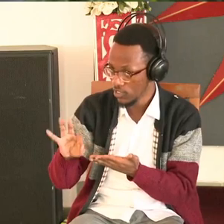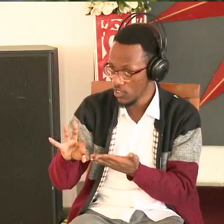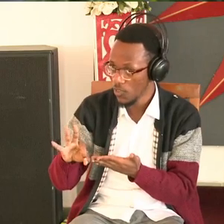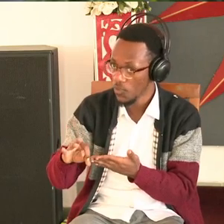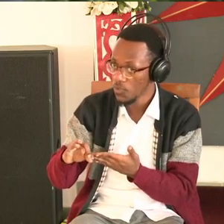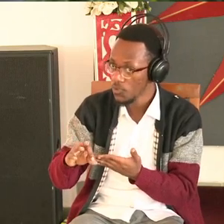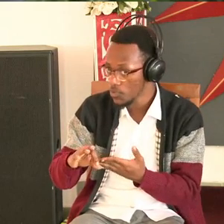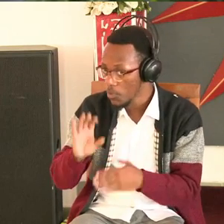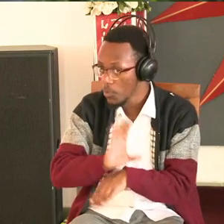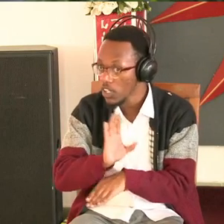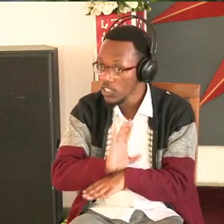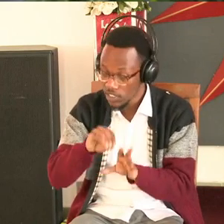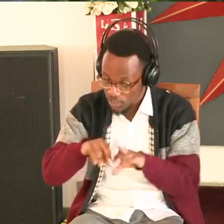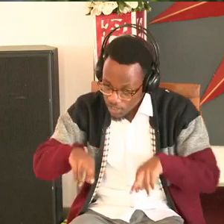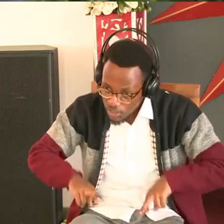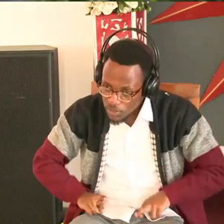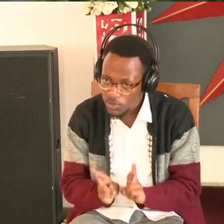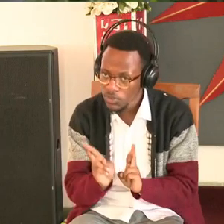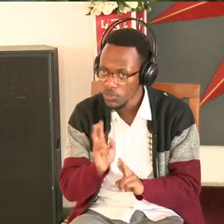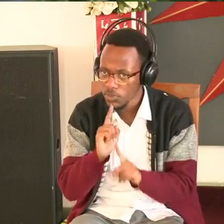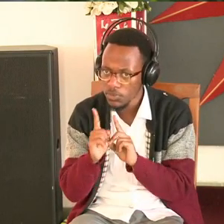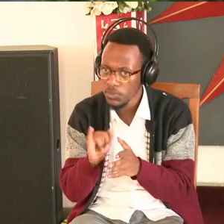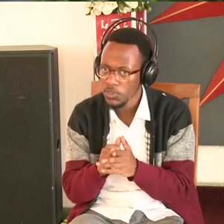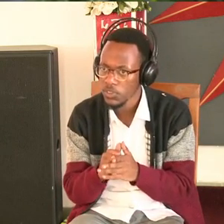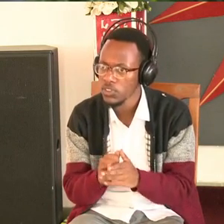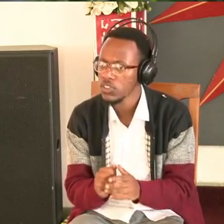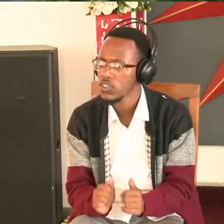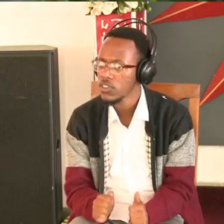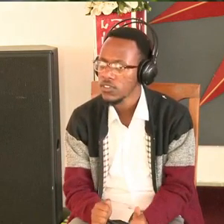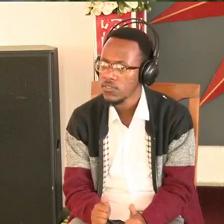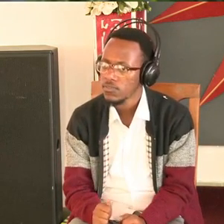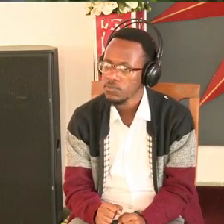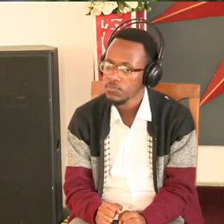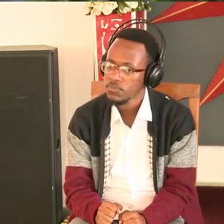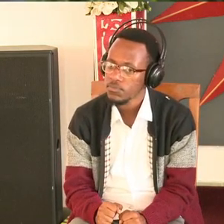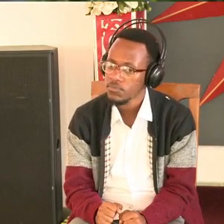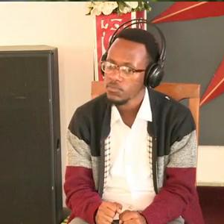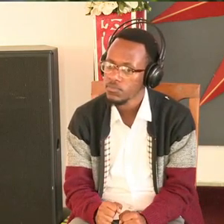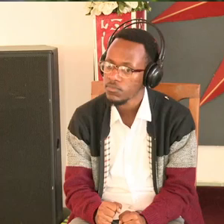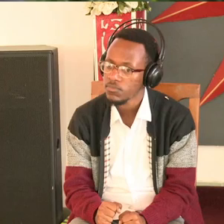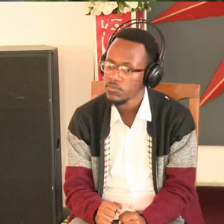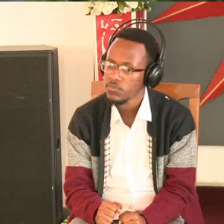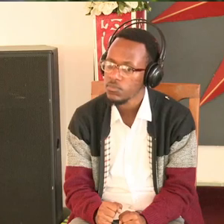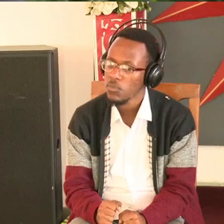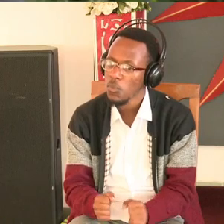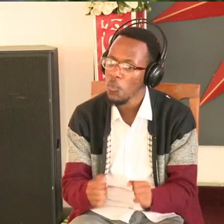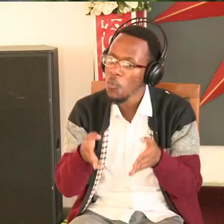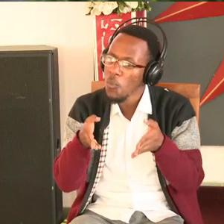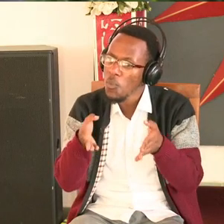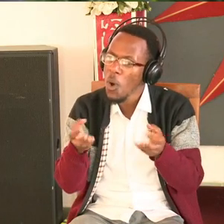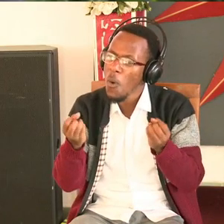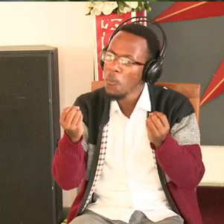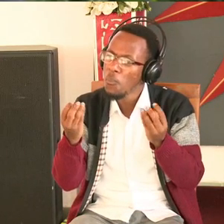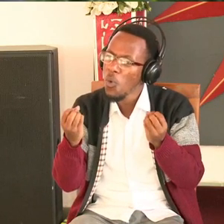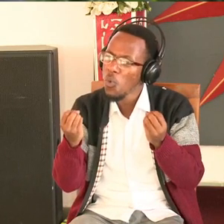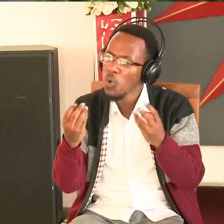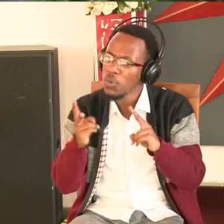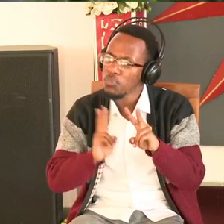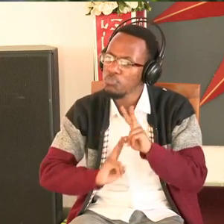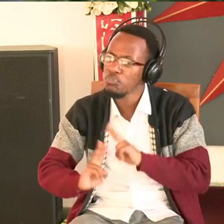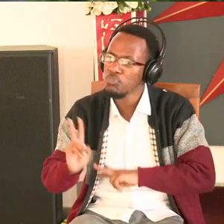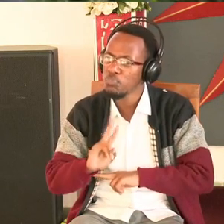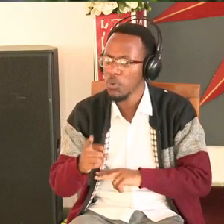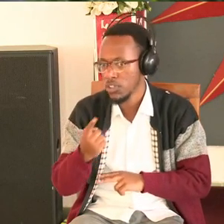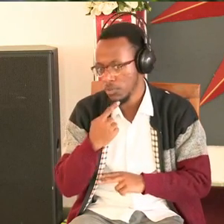rwa mbere mu rwandiko rwa mbere rw'ibyahishuwe aravuze ngo hari benshi bazaza